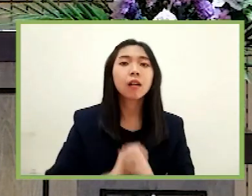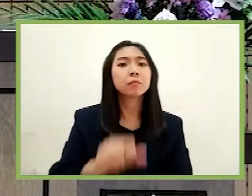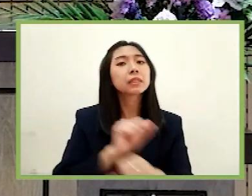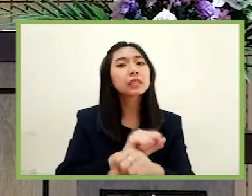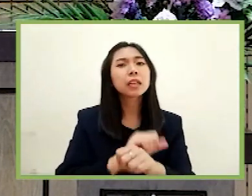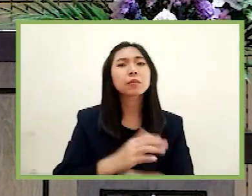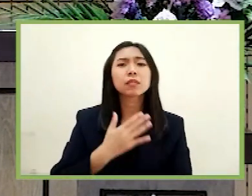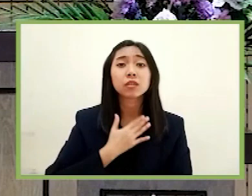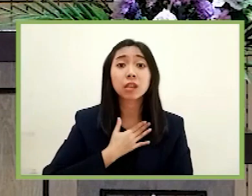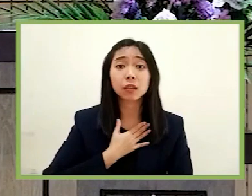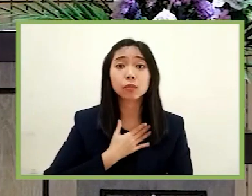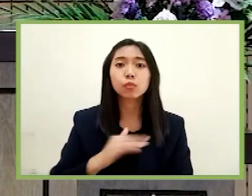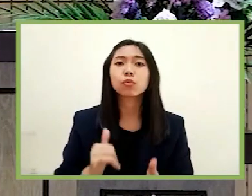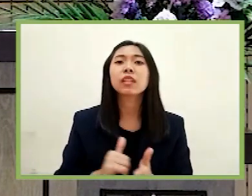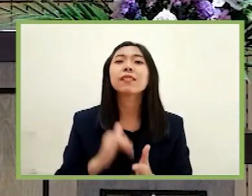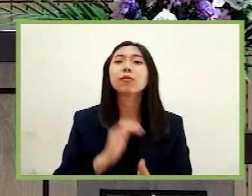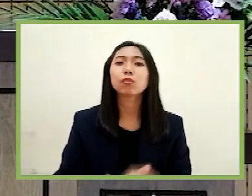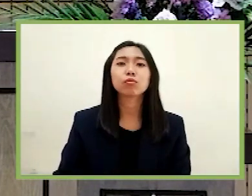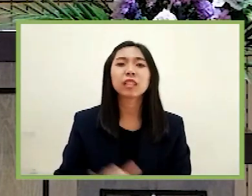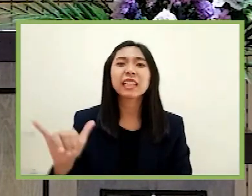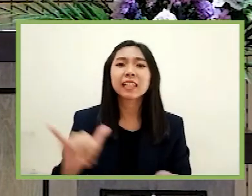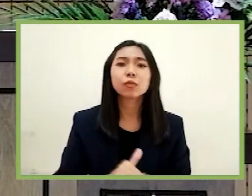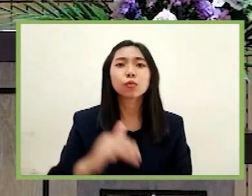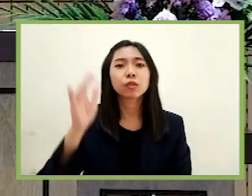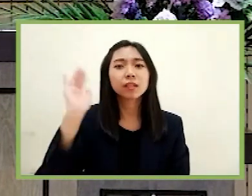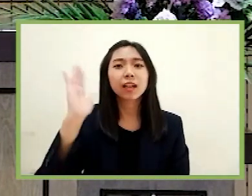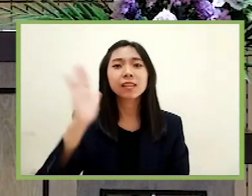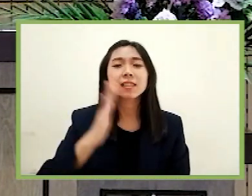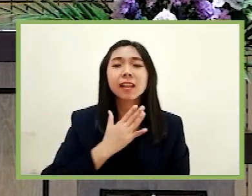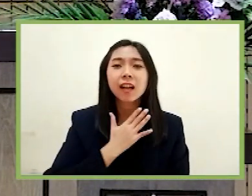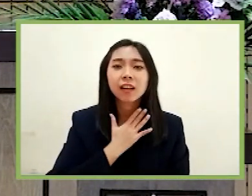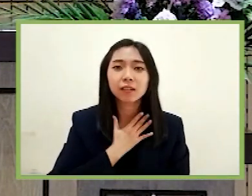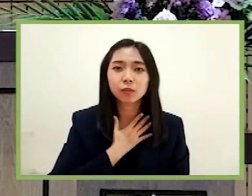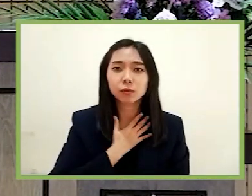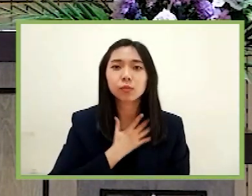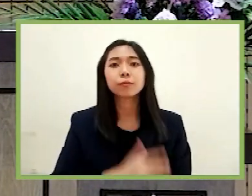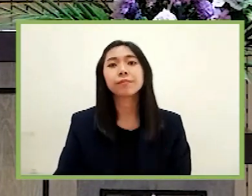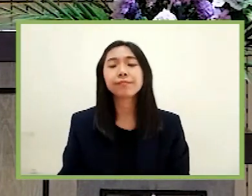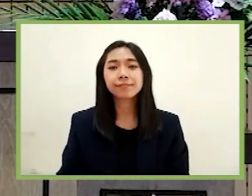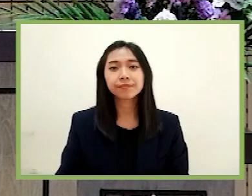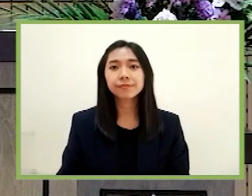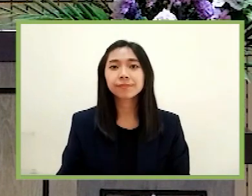Dalam Nama Bapakku itulah yang memberi Kesaksian tentang aku